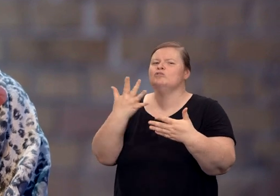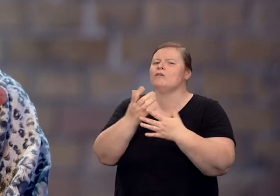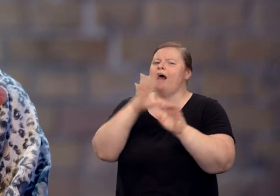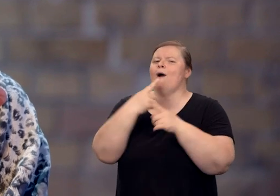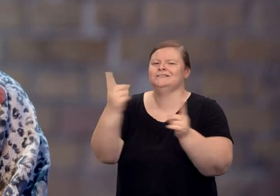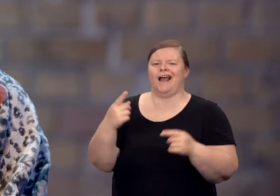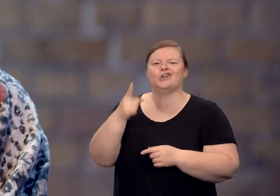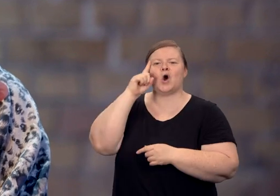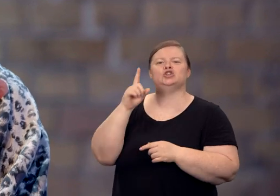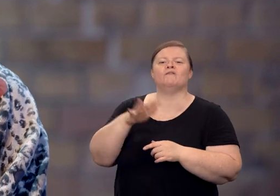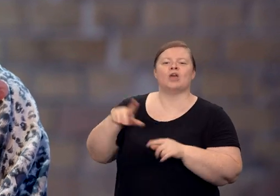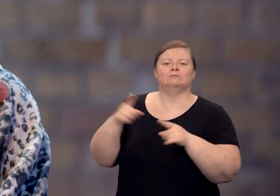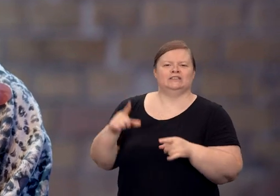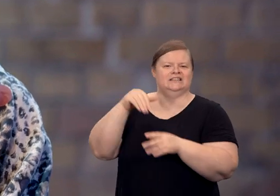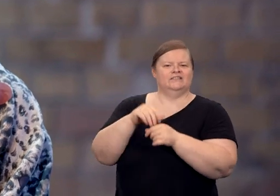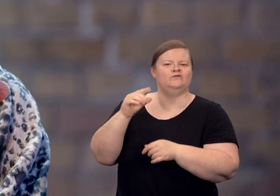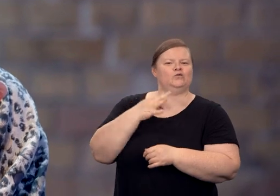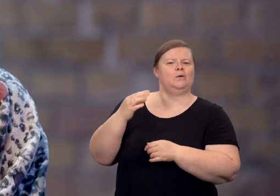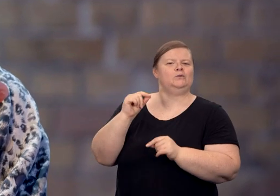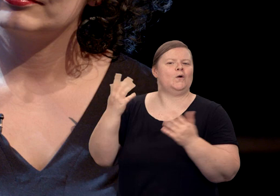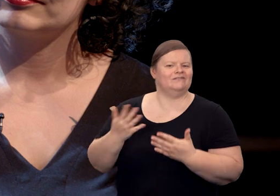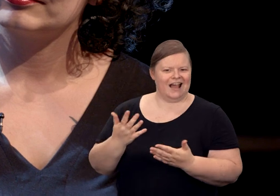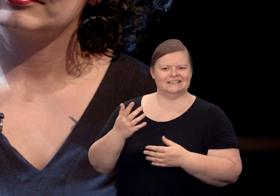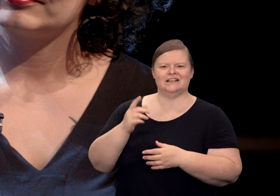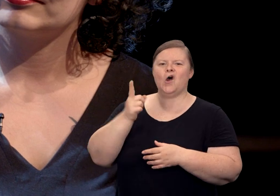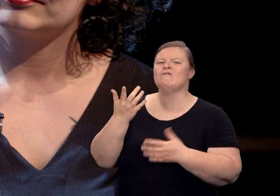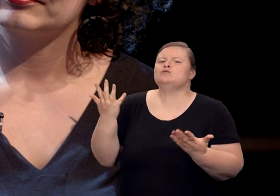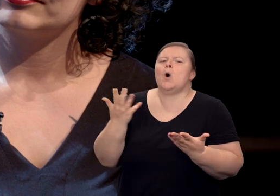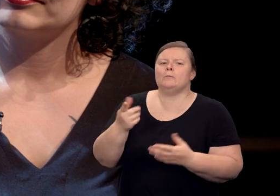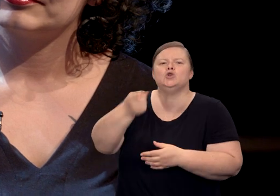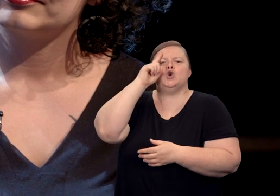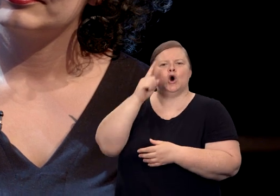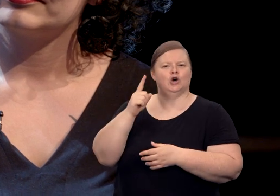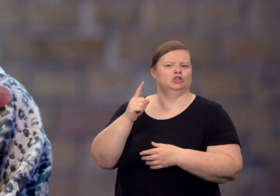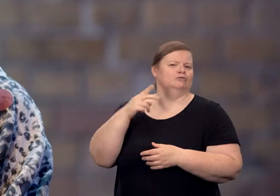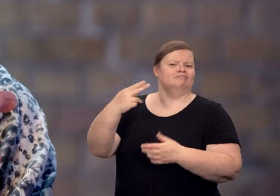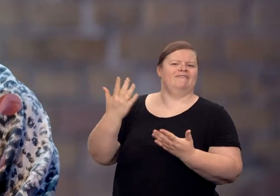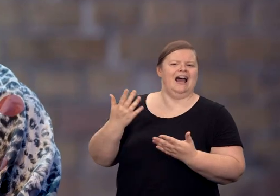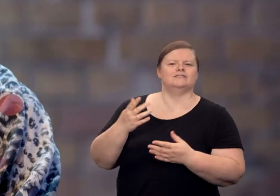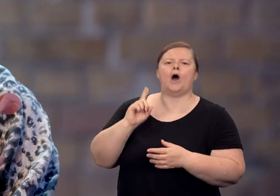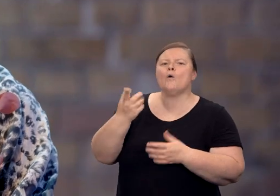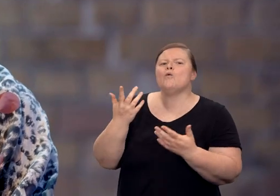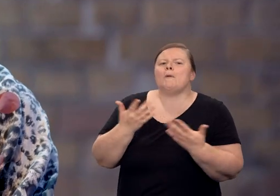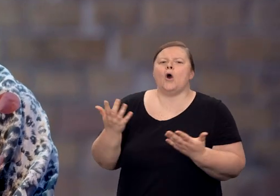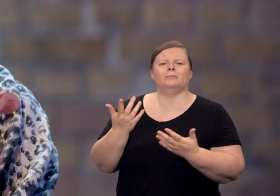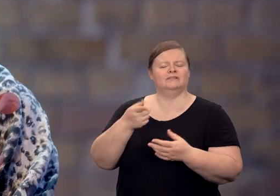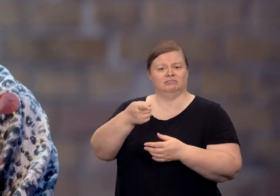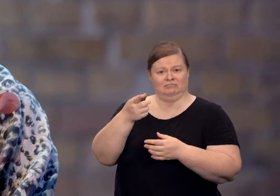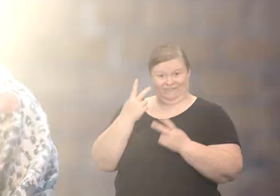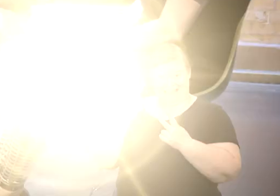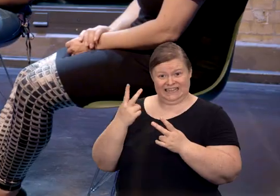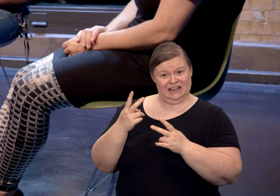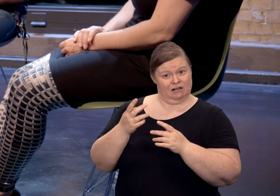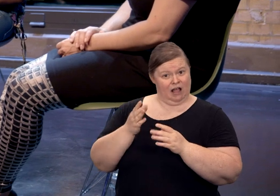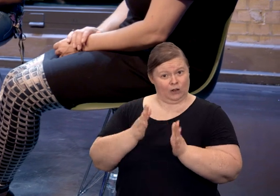dazu getätigt, was man für deutsche Volksmusik hält oder was man überhaupt für Deutsch hält oder ob man das überhaupt für eine relevante Kategorie